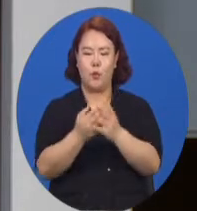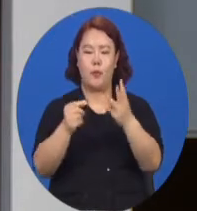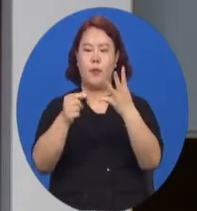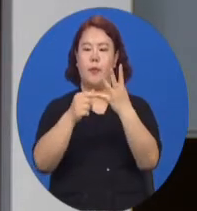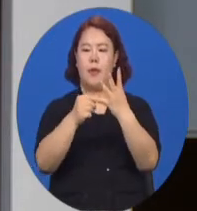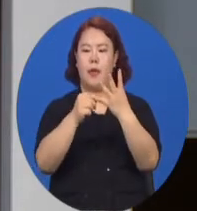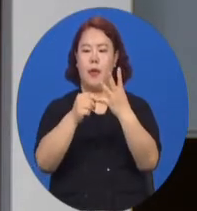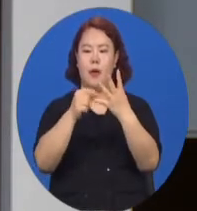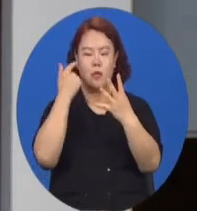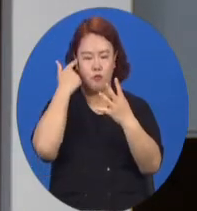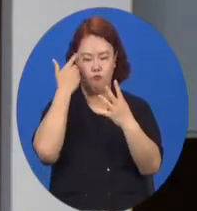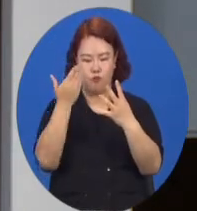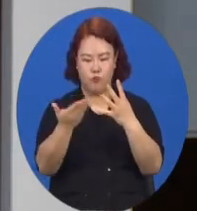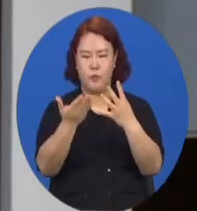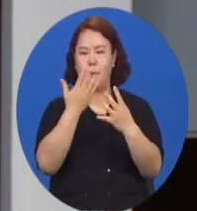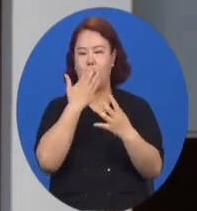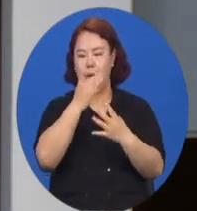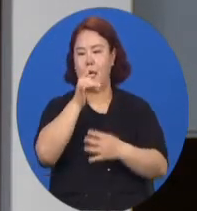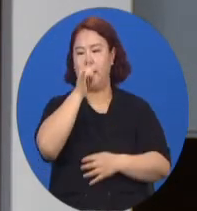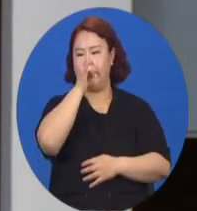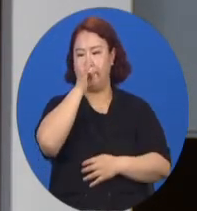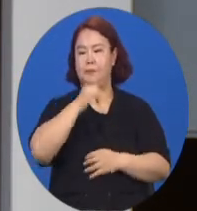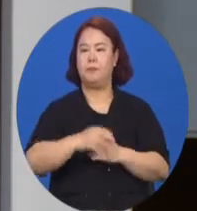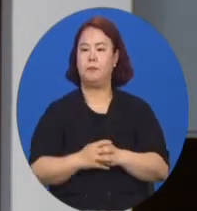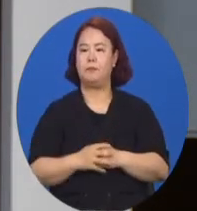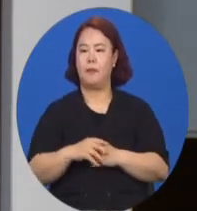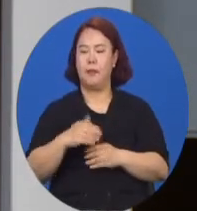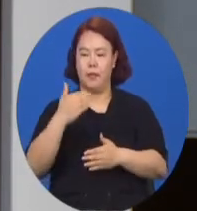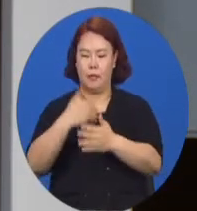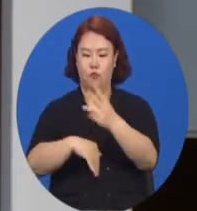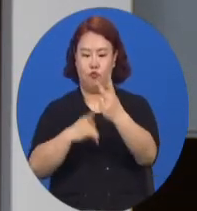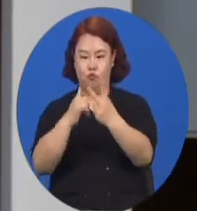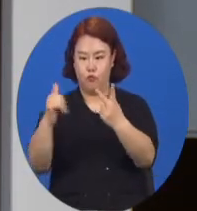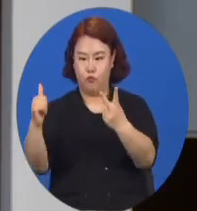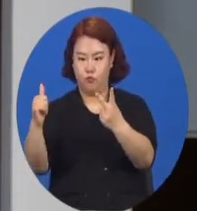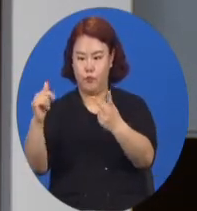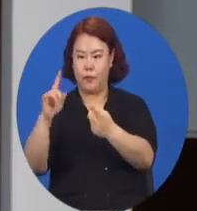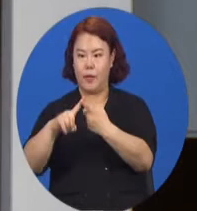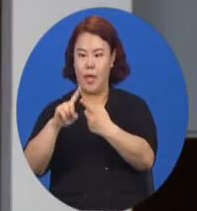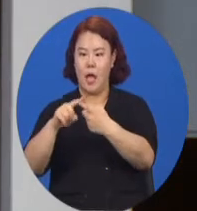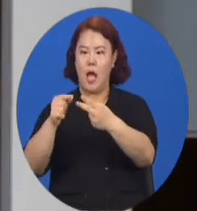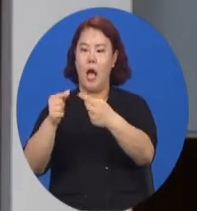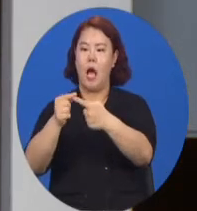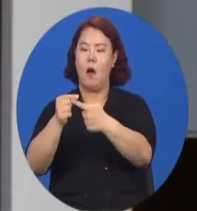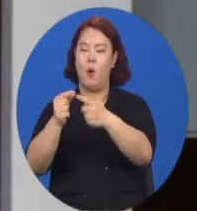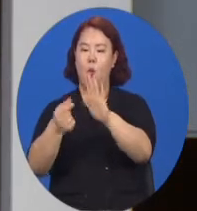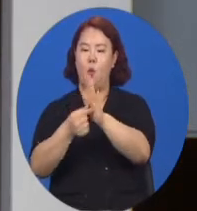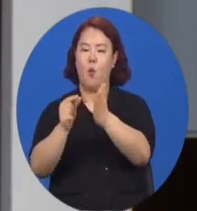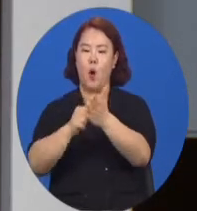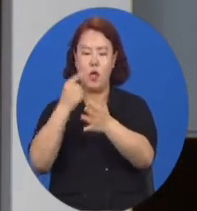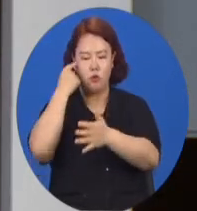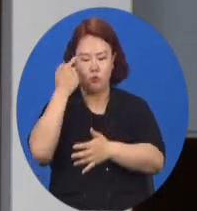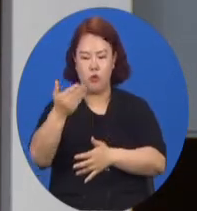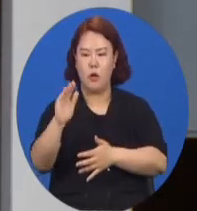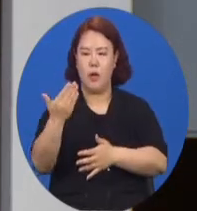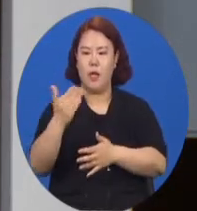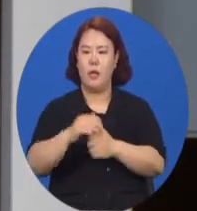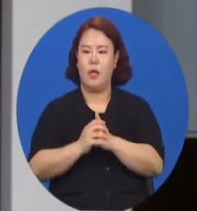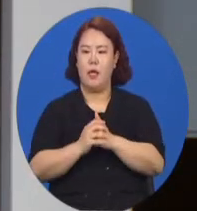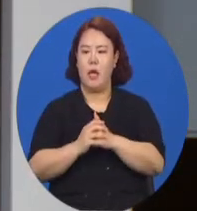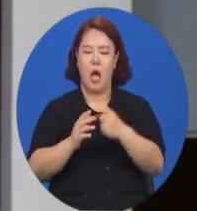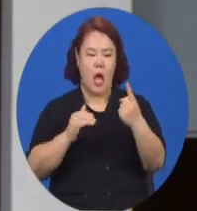4번의 질문을 할 수가 있겠습니다. 그리고 나머지 두 후보께 적어도 한 번 이상의 질문은 하셔야 됩니다. 그러니까 나머지